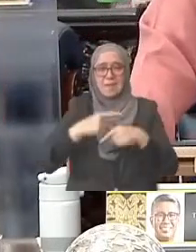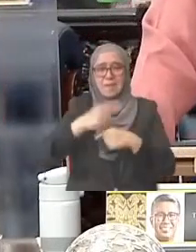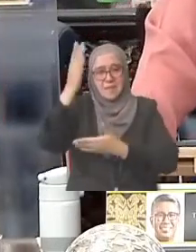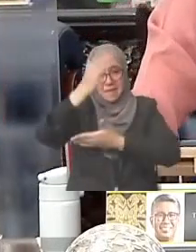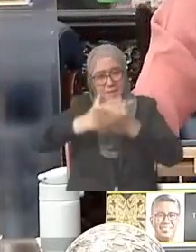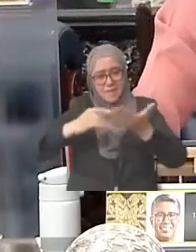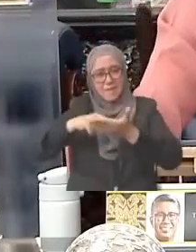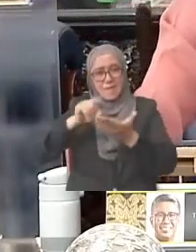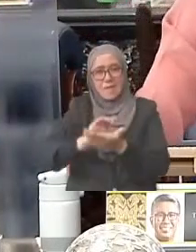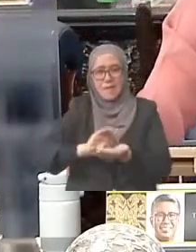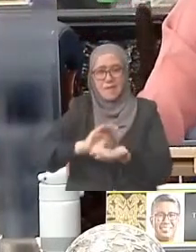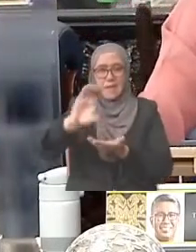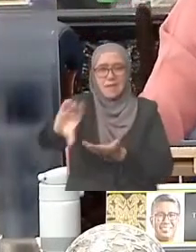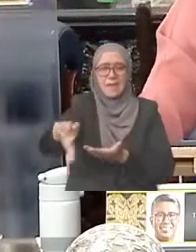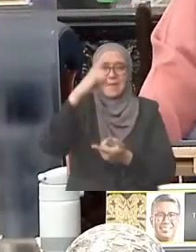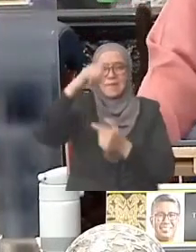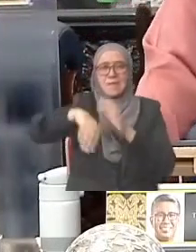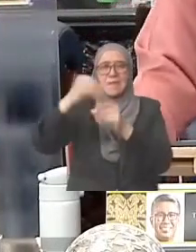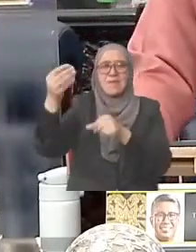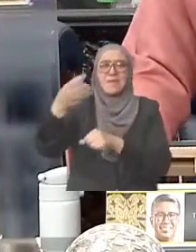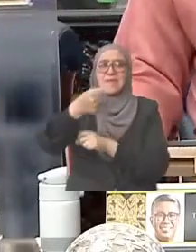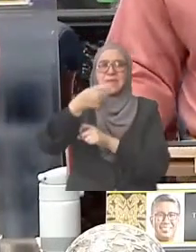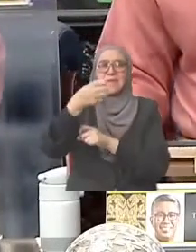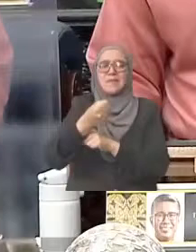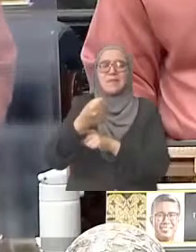kepada close usut